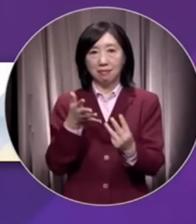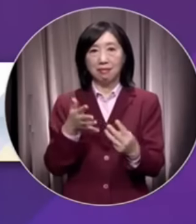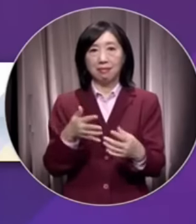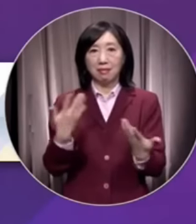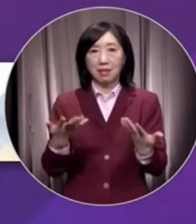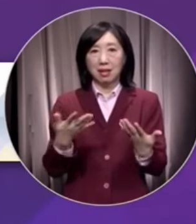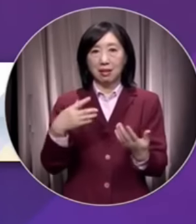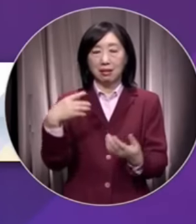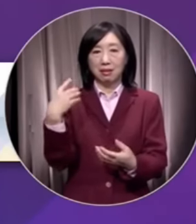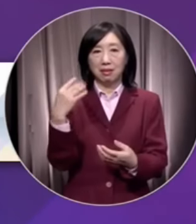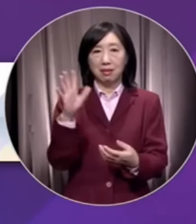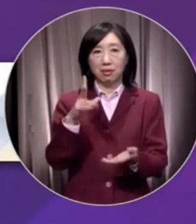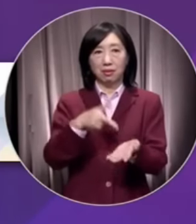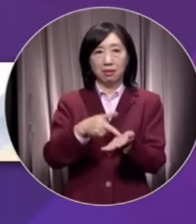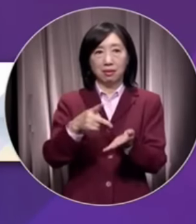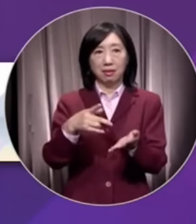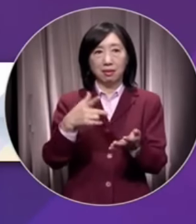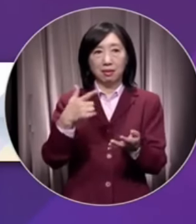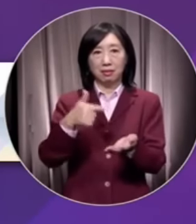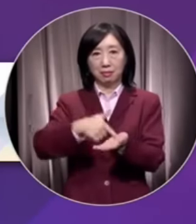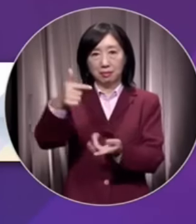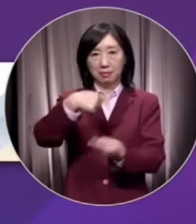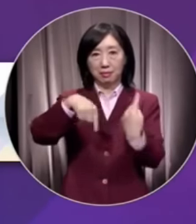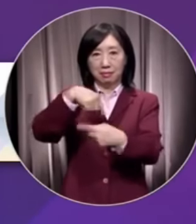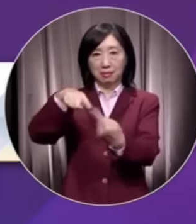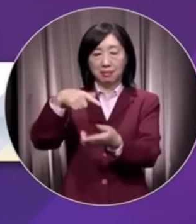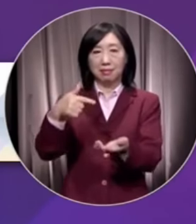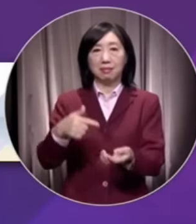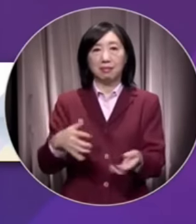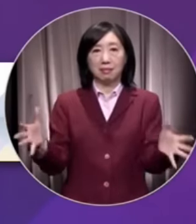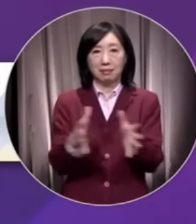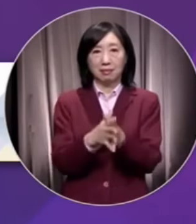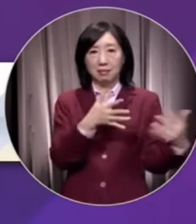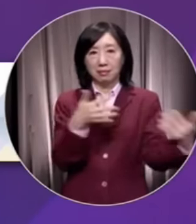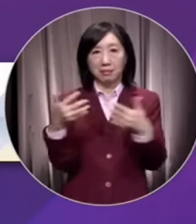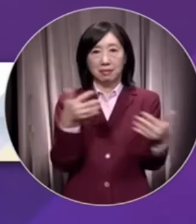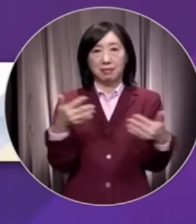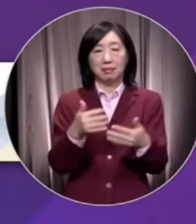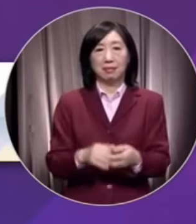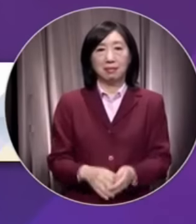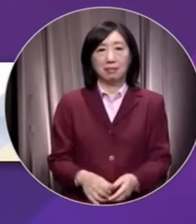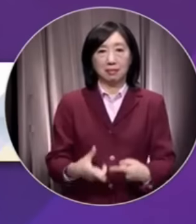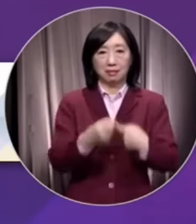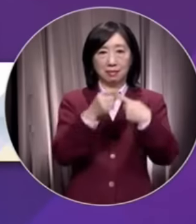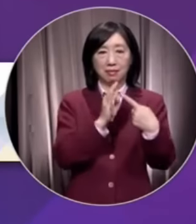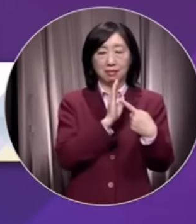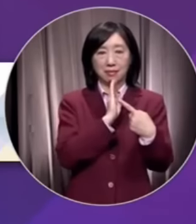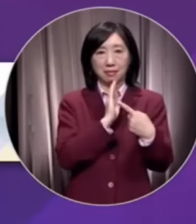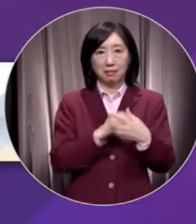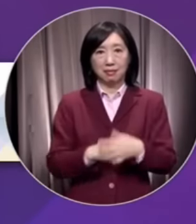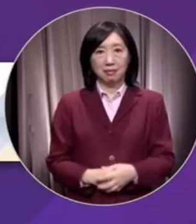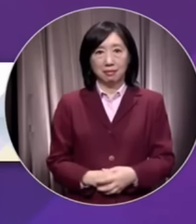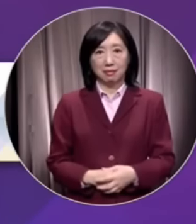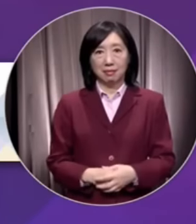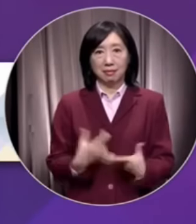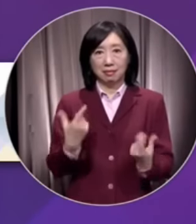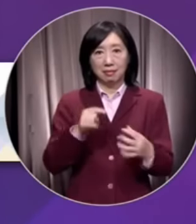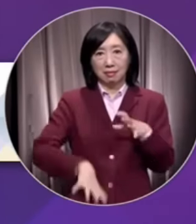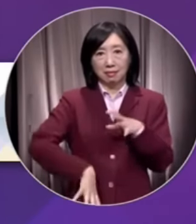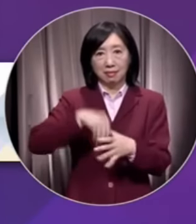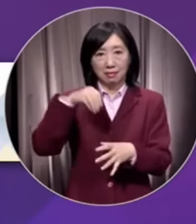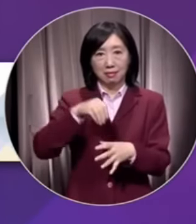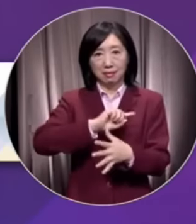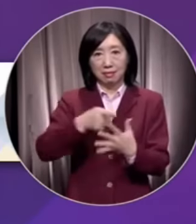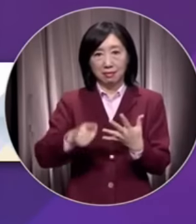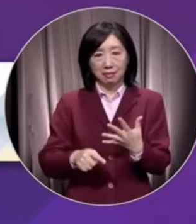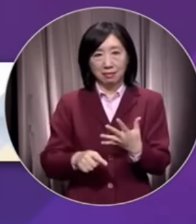两大回合，总共六轮的提问与交锋。那么第一回合的交叉诘问，我们还是依照抽签顺